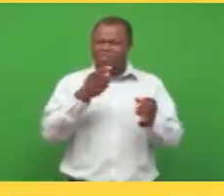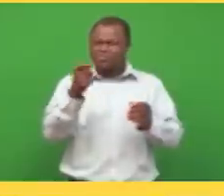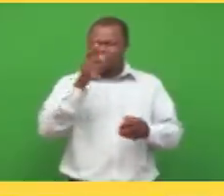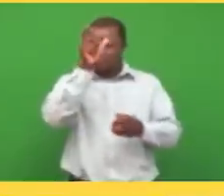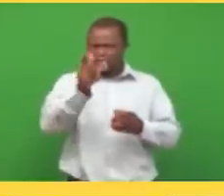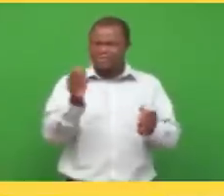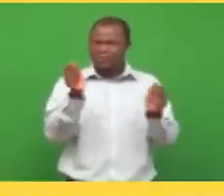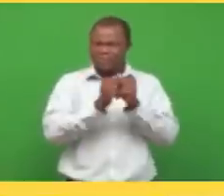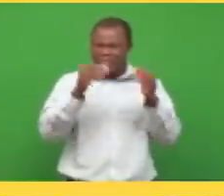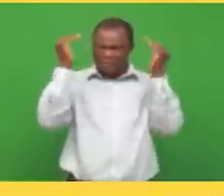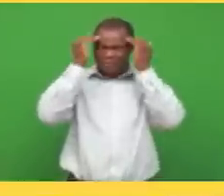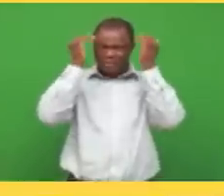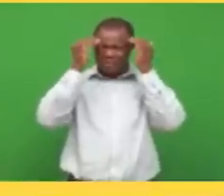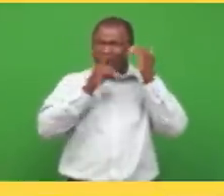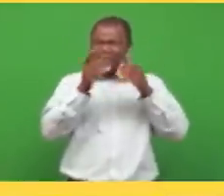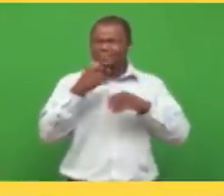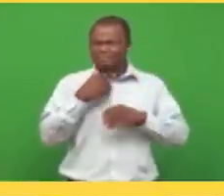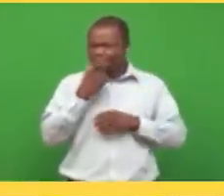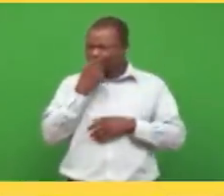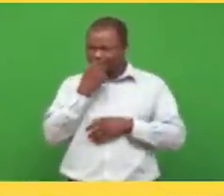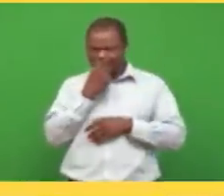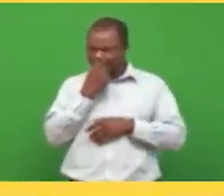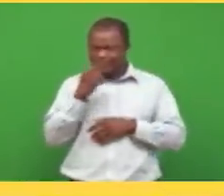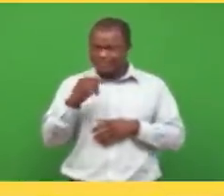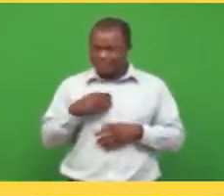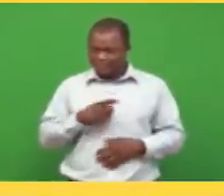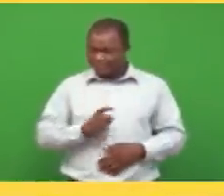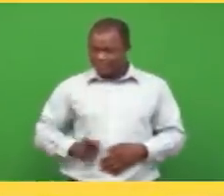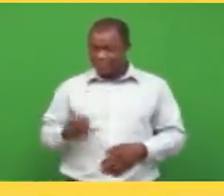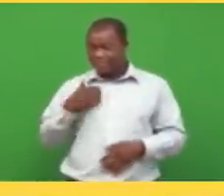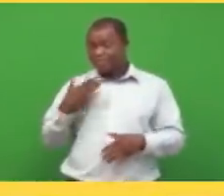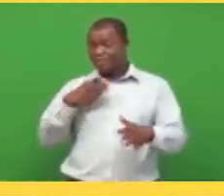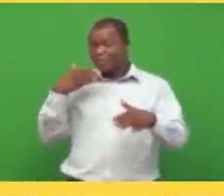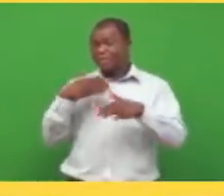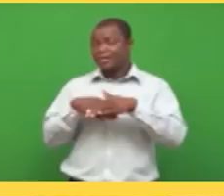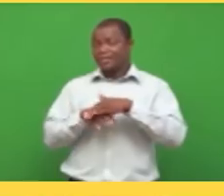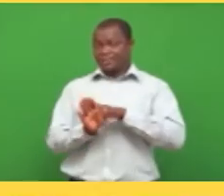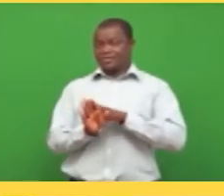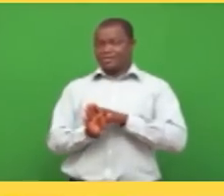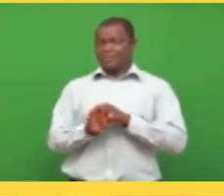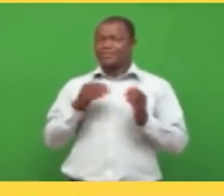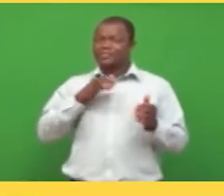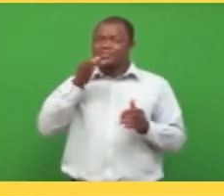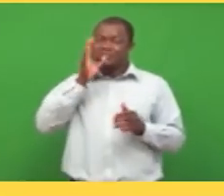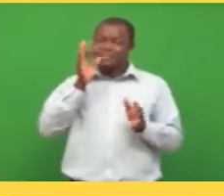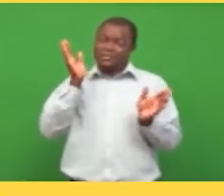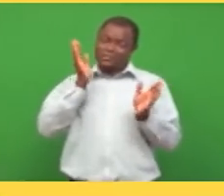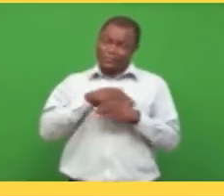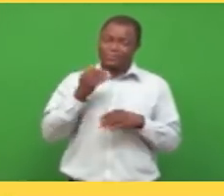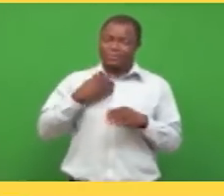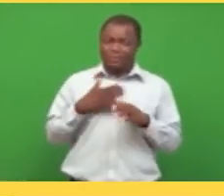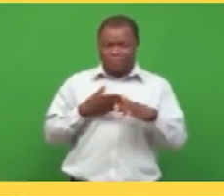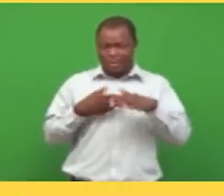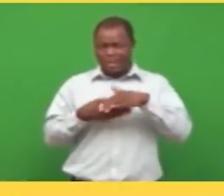chayanoti panapa chiregai ndichiti ndaguta ndakuenda ndapedza zvangu tiyangu mashoko